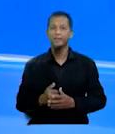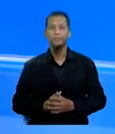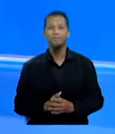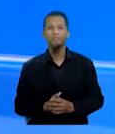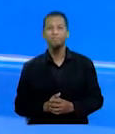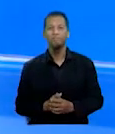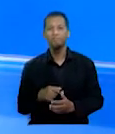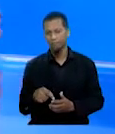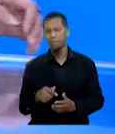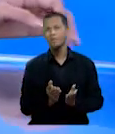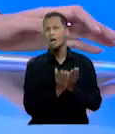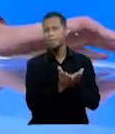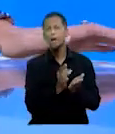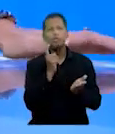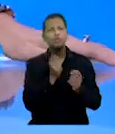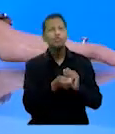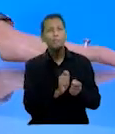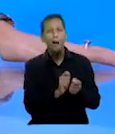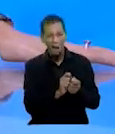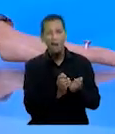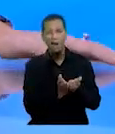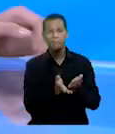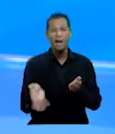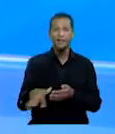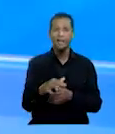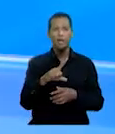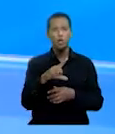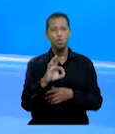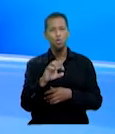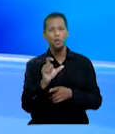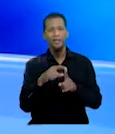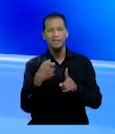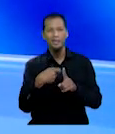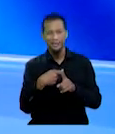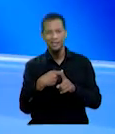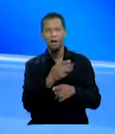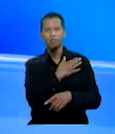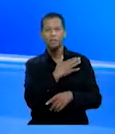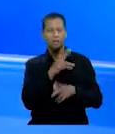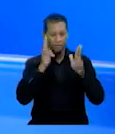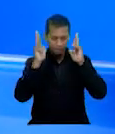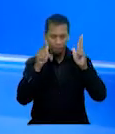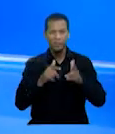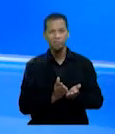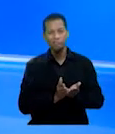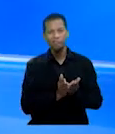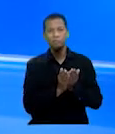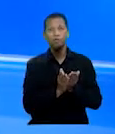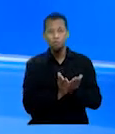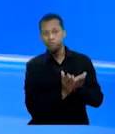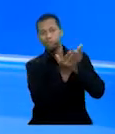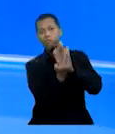Pemirsa, saat melakukan uji coba kapal motor terbalik di Pantai Lodik, Kabupaten Rotendao, Nusa Tenggara Timur. 7 penumpang tewas dan